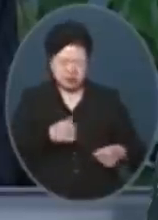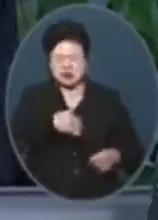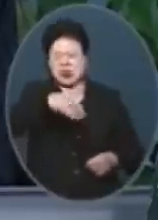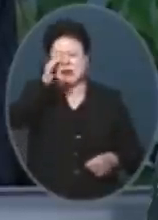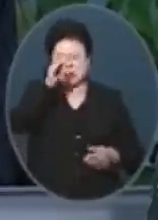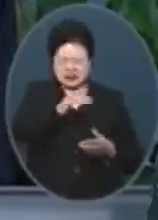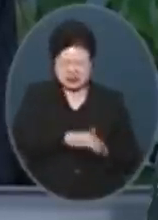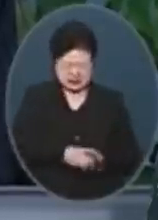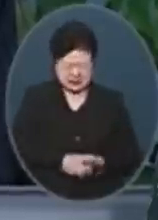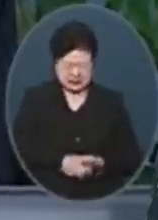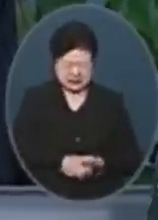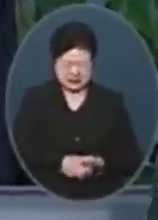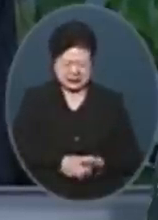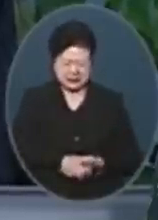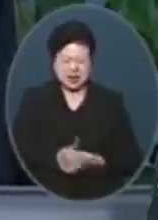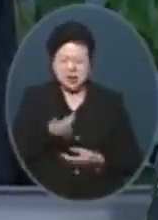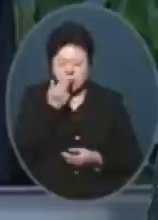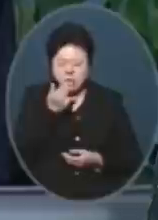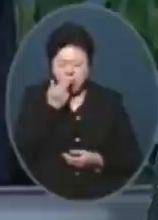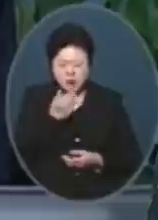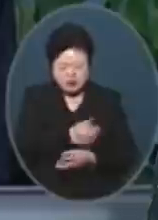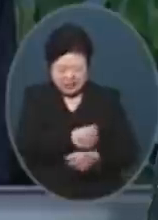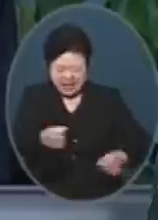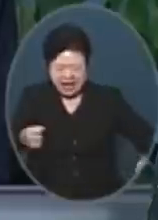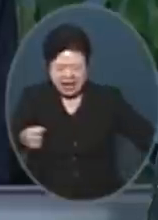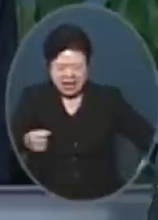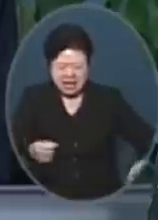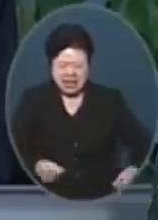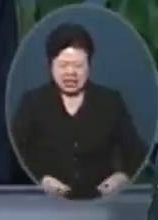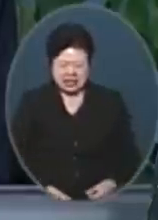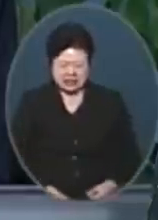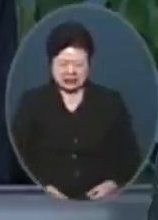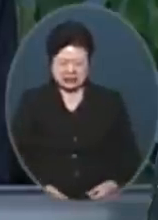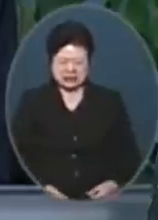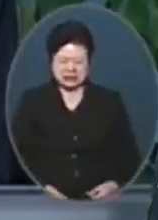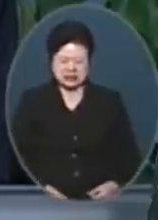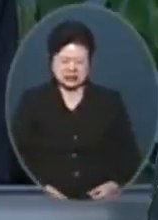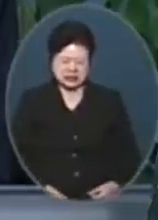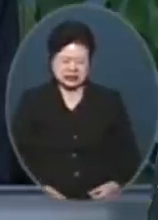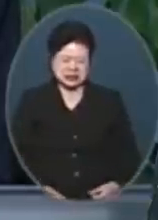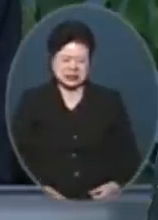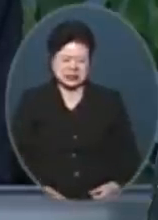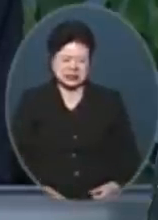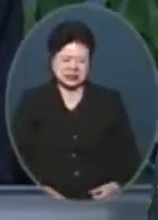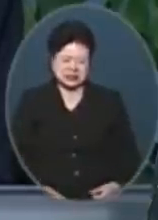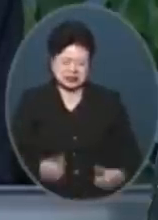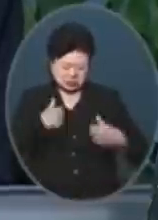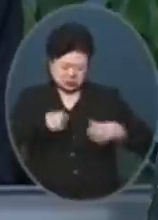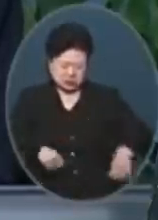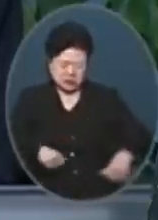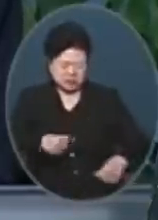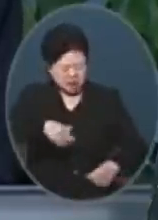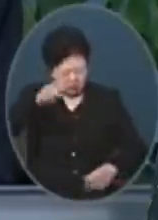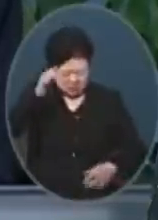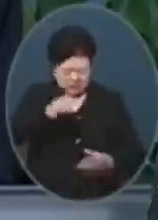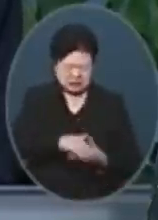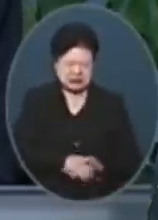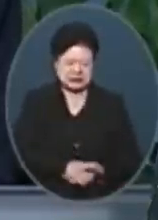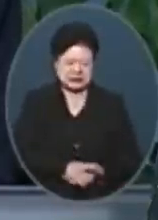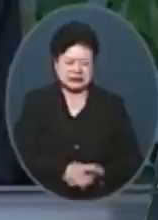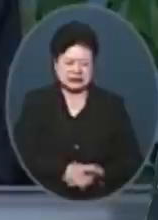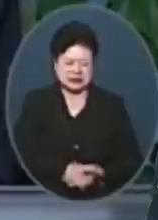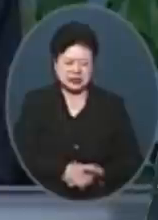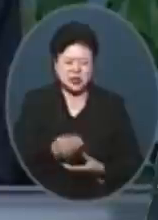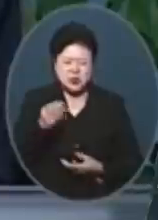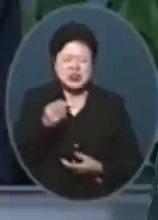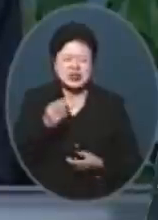당신 보험에 실패할 거라고 그러고 나갔습니다. 그래서